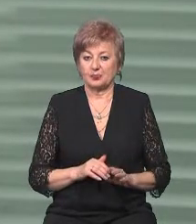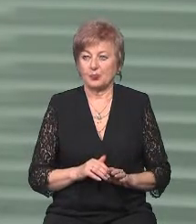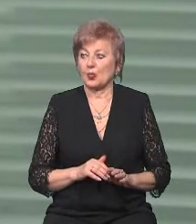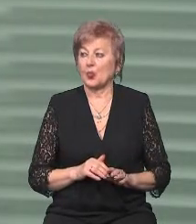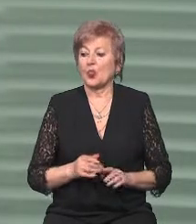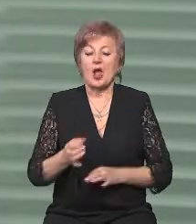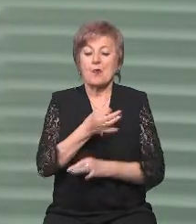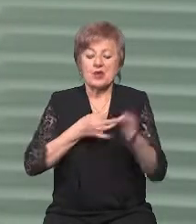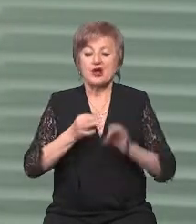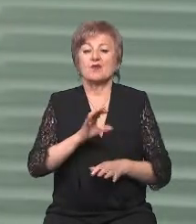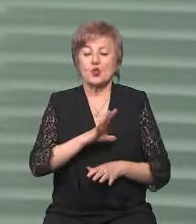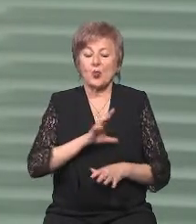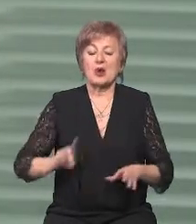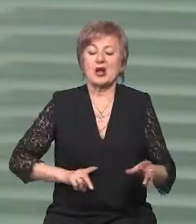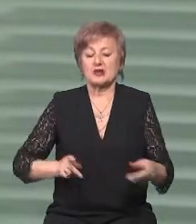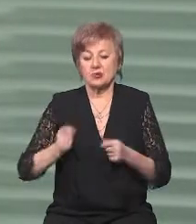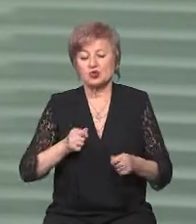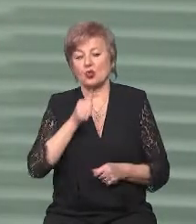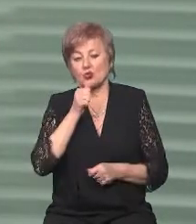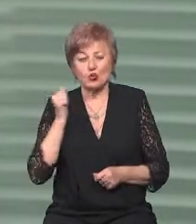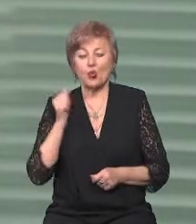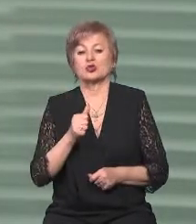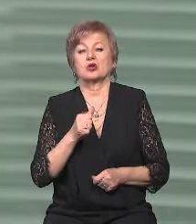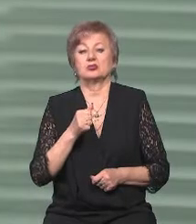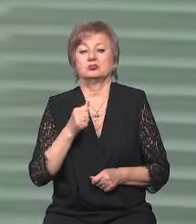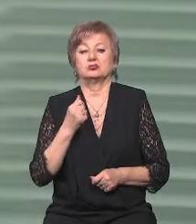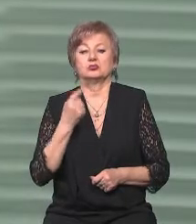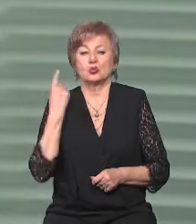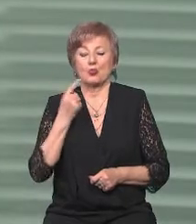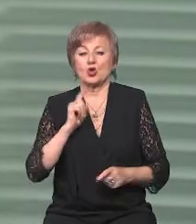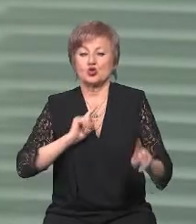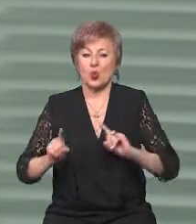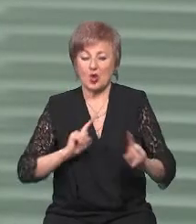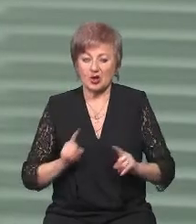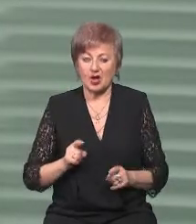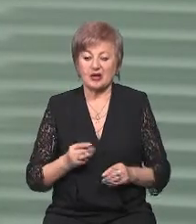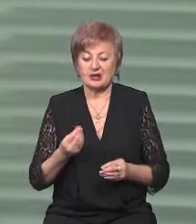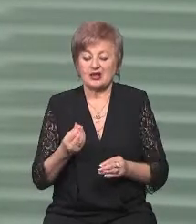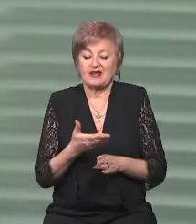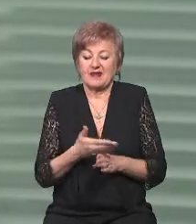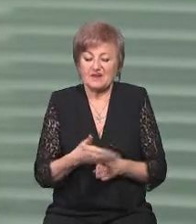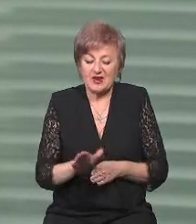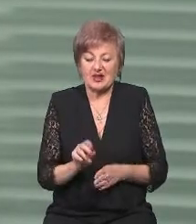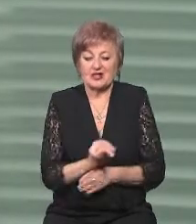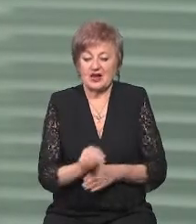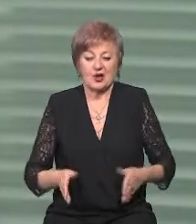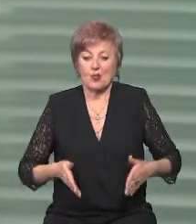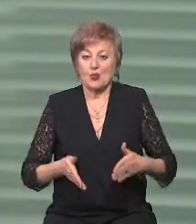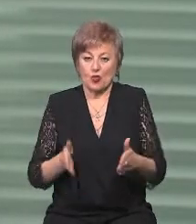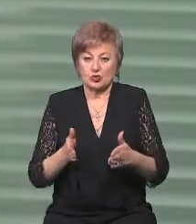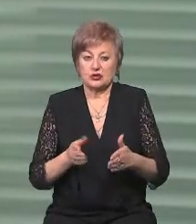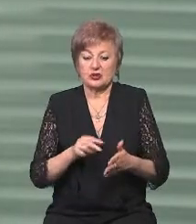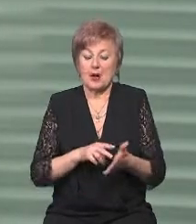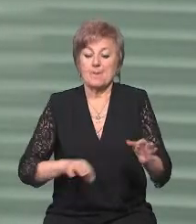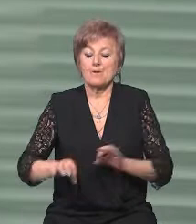Перемовини вже були і з адміністрацією, і в минулому році з обласною, радою. Виділялися кошти на її ремонт, на проєктування, в